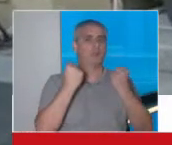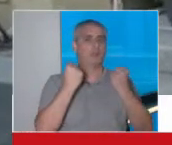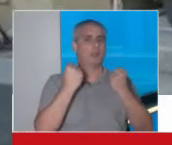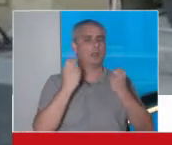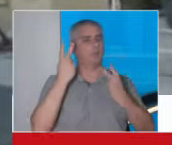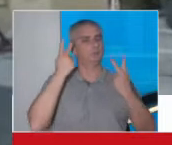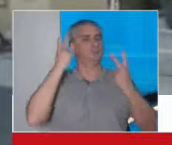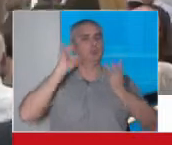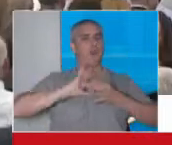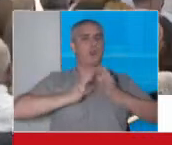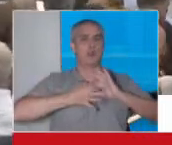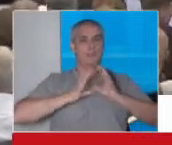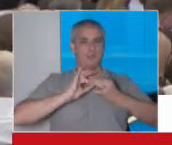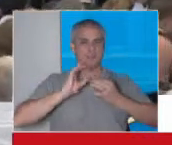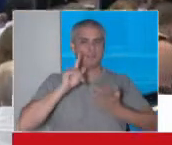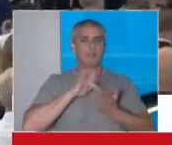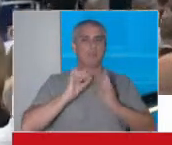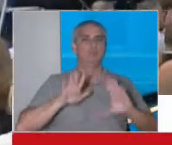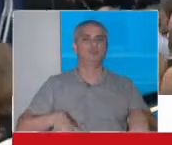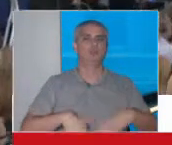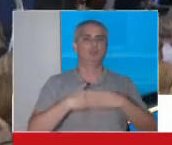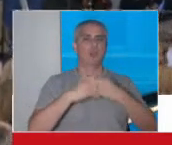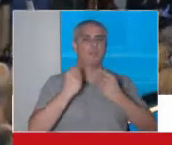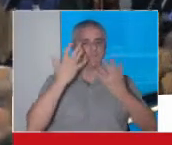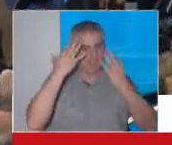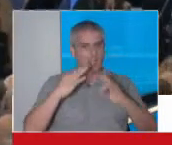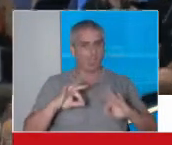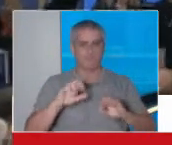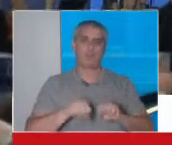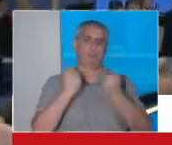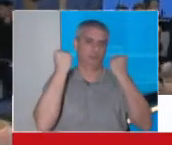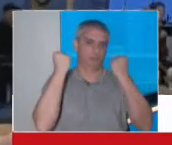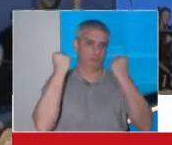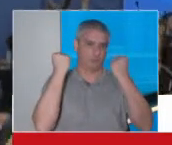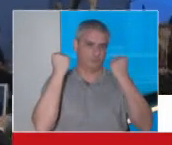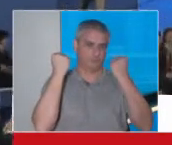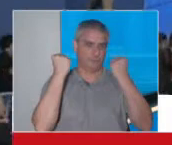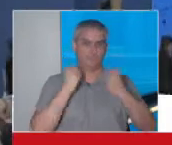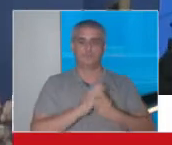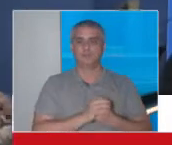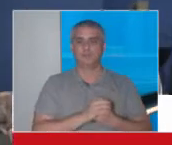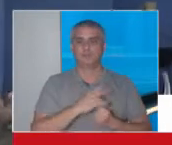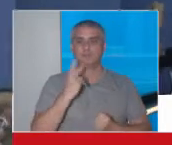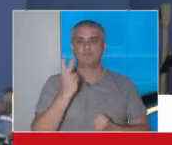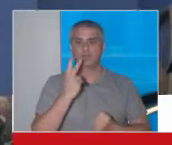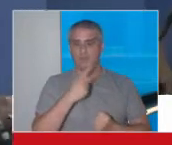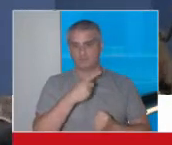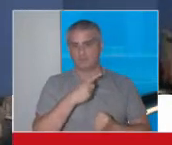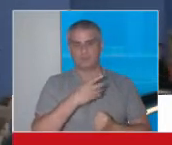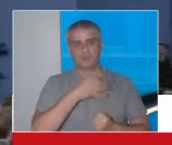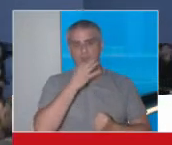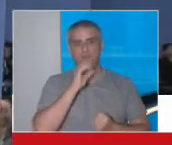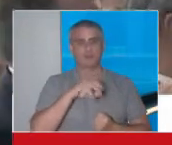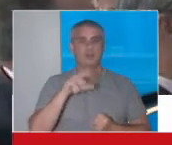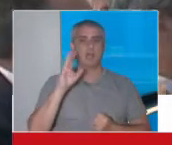של האולימפיאדה. העובדה שזה צריך להיות מקום של שלום ושל אחווה נשבר באותו הרגע, כך הנשיא הרצוג. וכמובן הנאום של אנקי שפיצר,